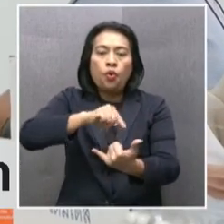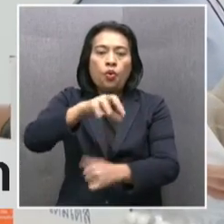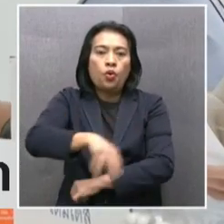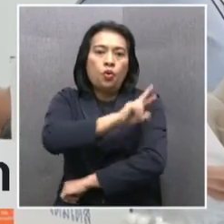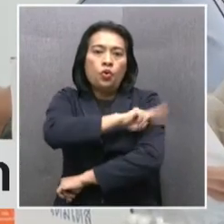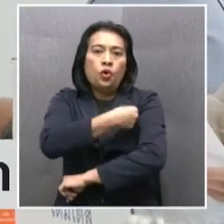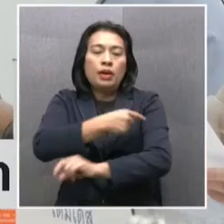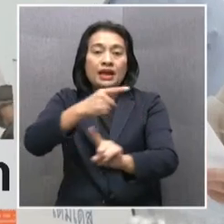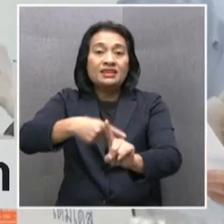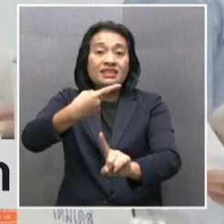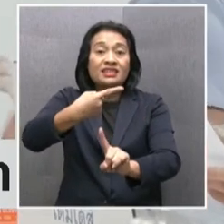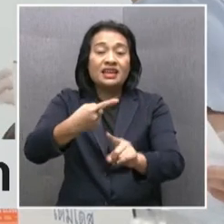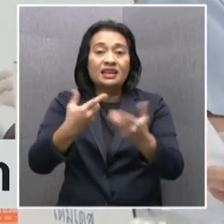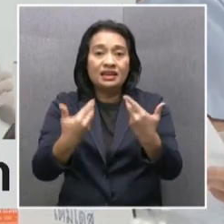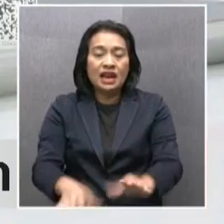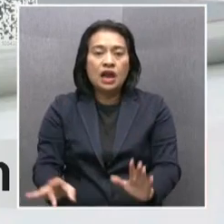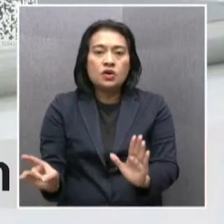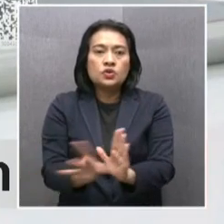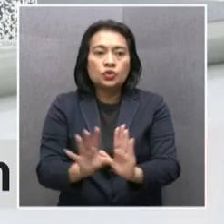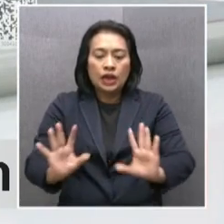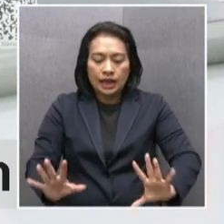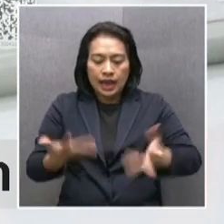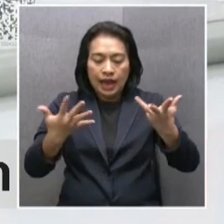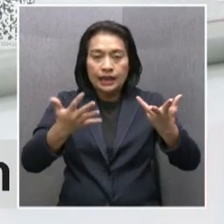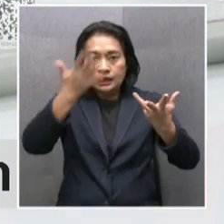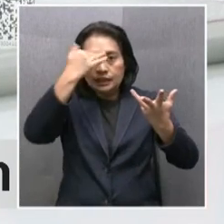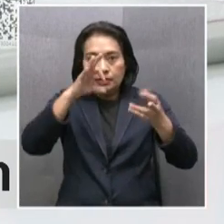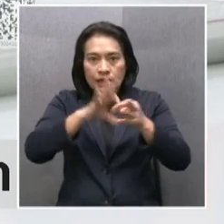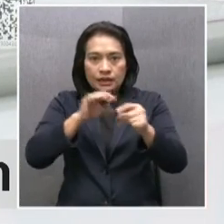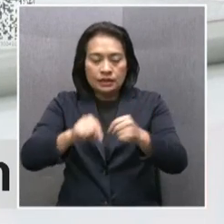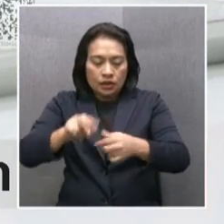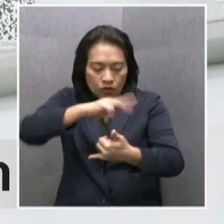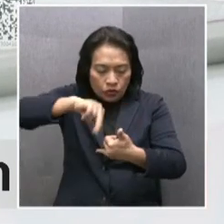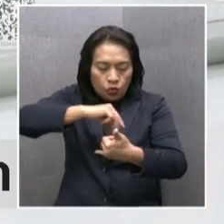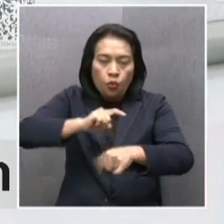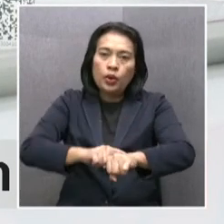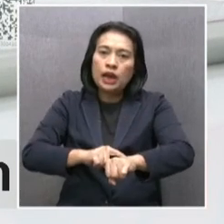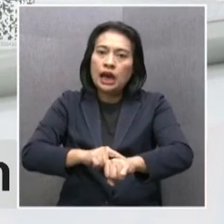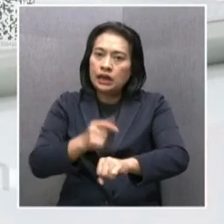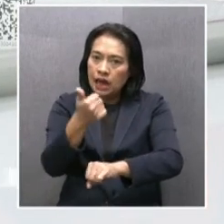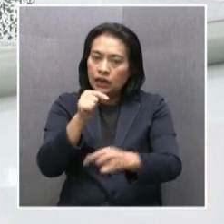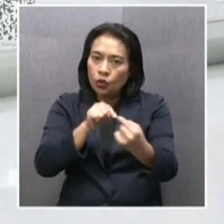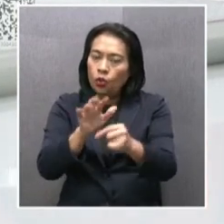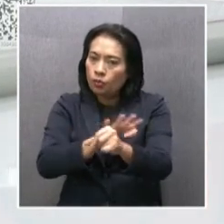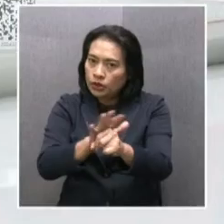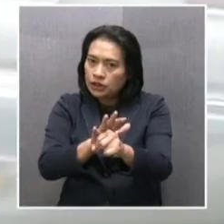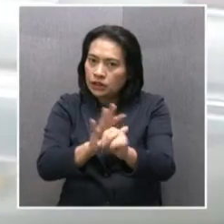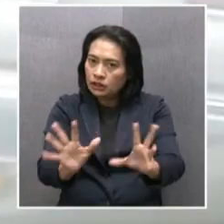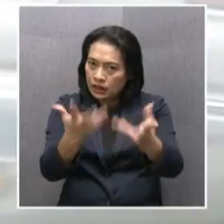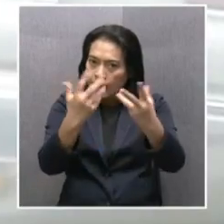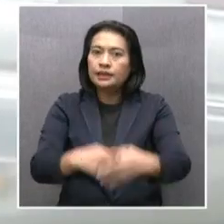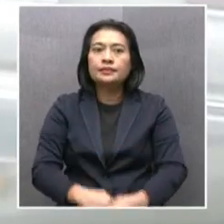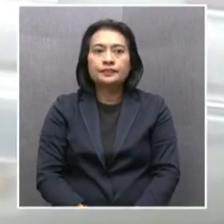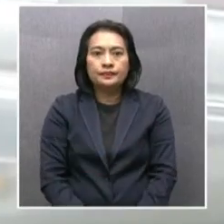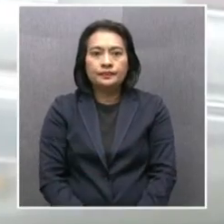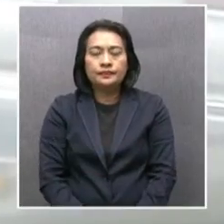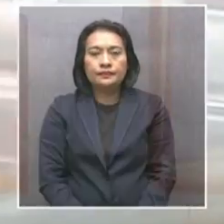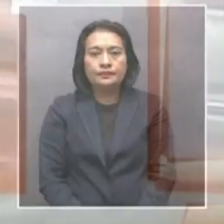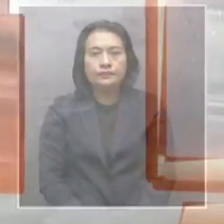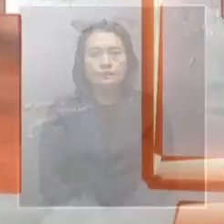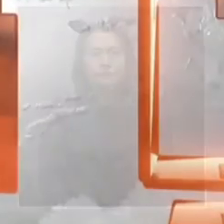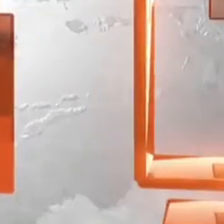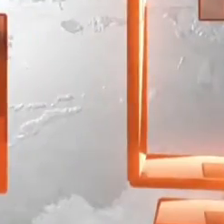ร่วมเดือนแต่สุดท้ายหายได้เพราะว่ารักษาทันเวลาช่วงหน้ากลับมาติดตามเรื่องนี้กันครับ